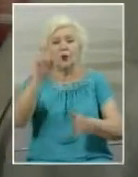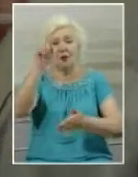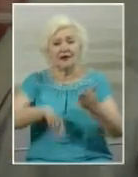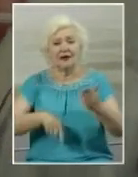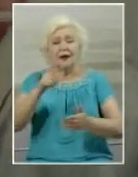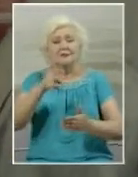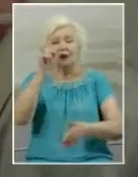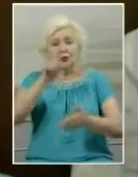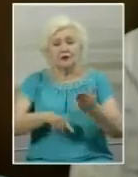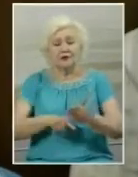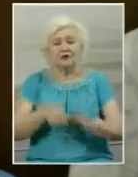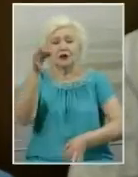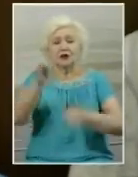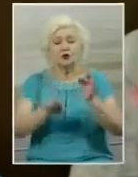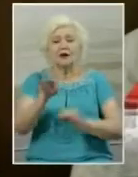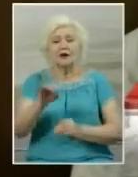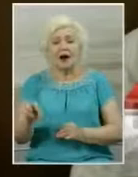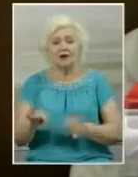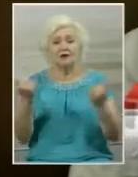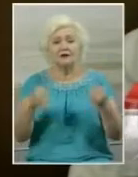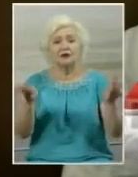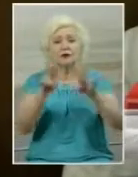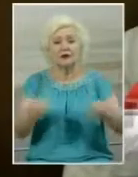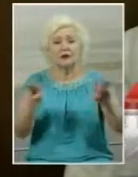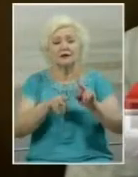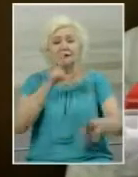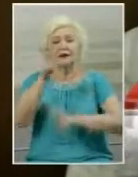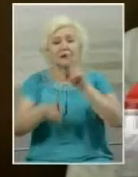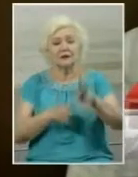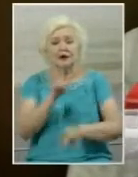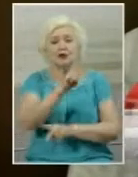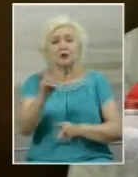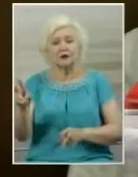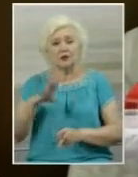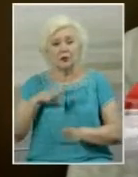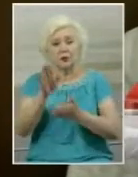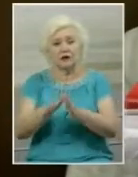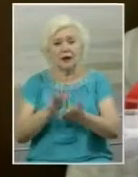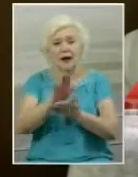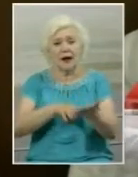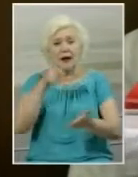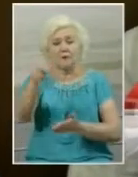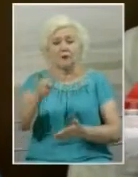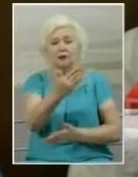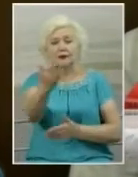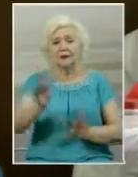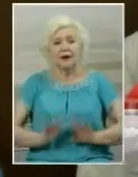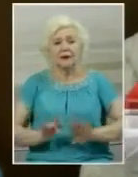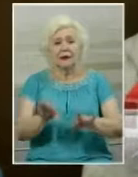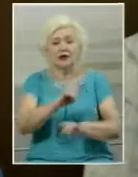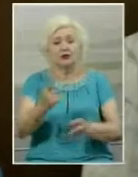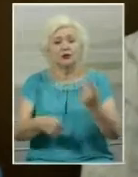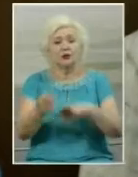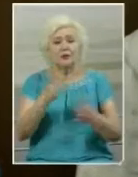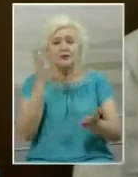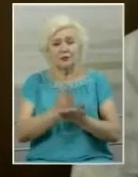судді Радченко. Суддя Радченко свій час розглядала скаргу, яку було подано на дії слідчого щодо неповернення